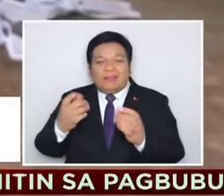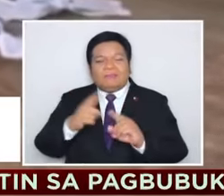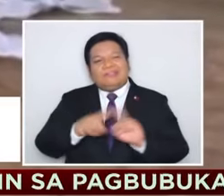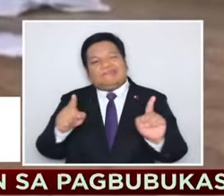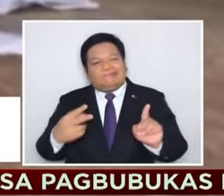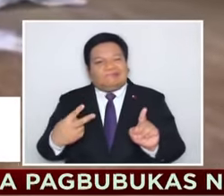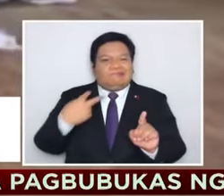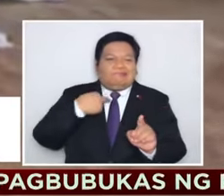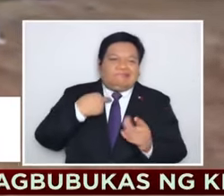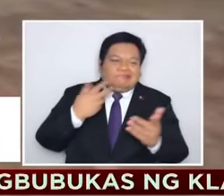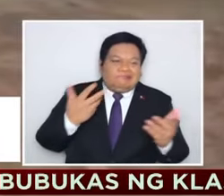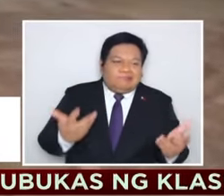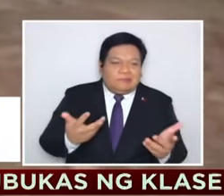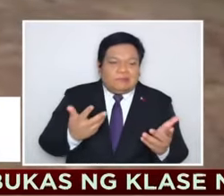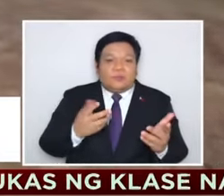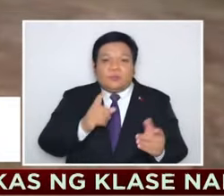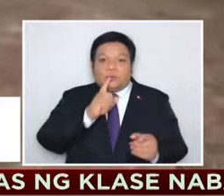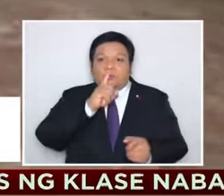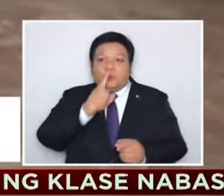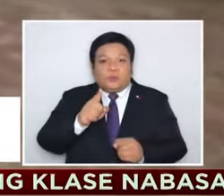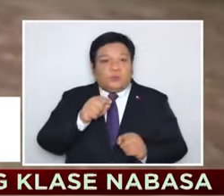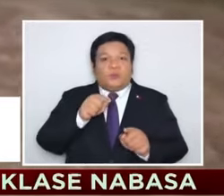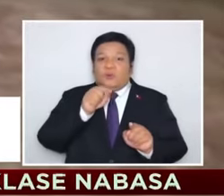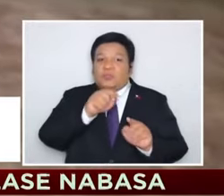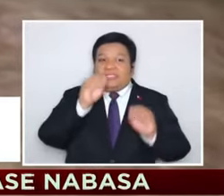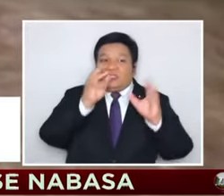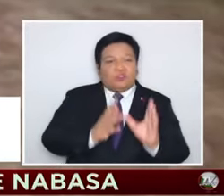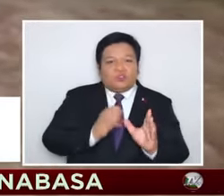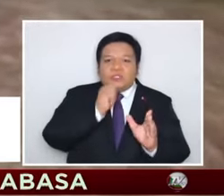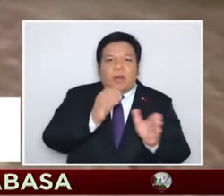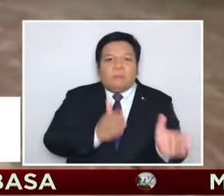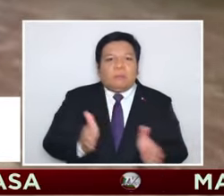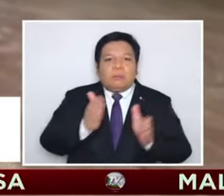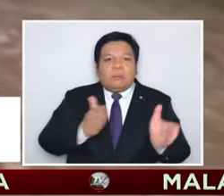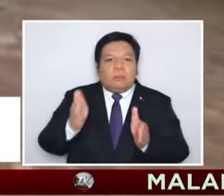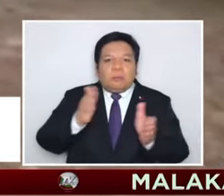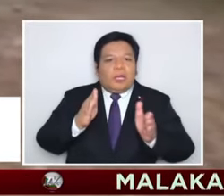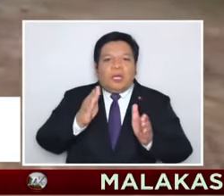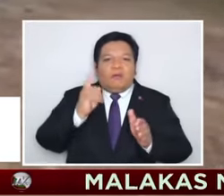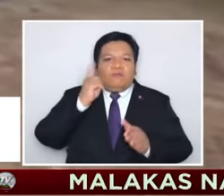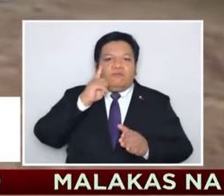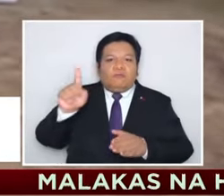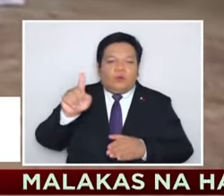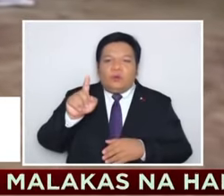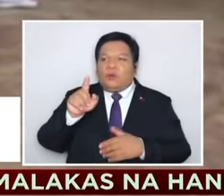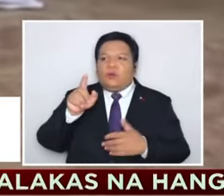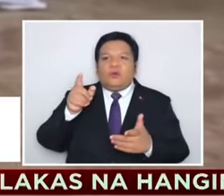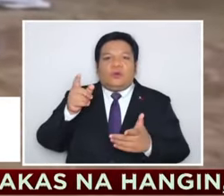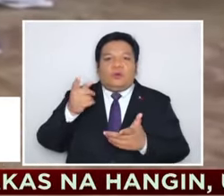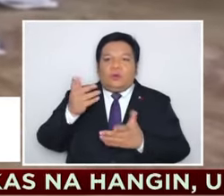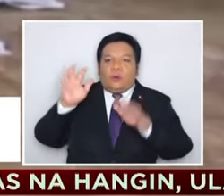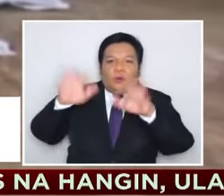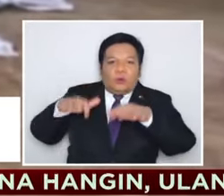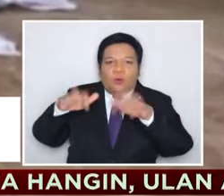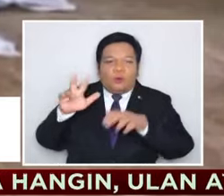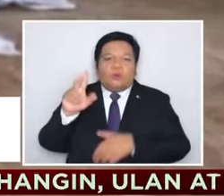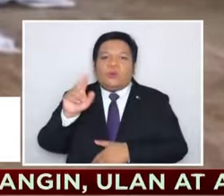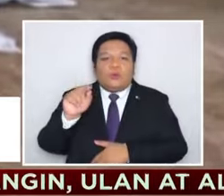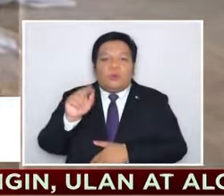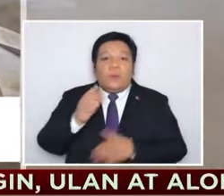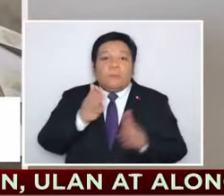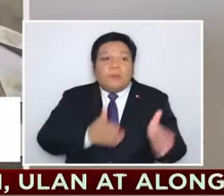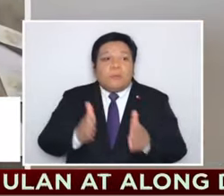dahil hindi bagyo ang pinaghandaan nila, kundi ang isa sa gawang inspeksyon ng DepEd sa kanilang paghahanda